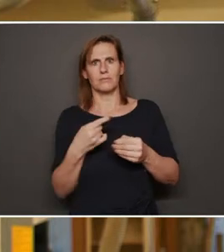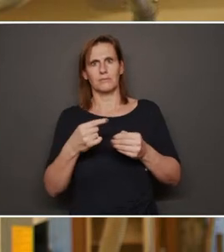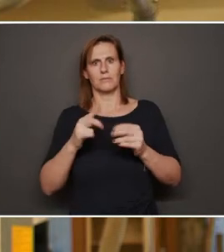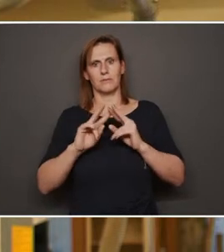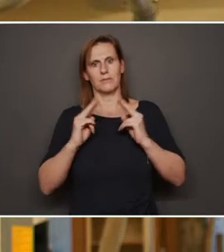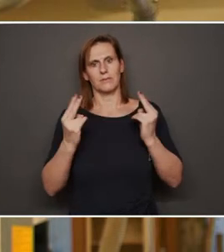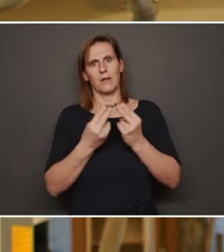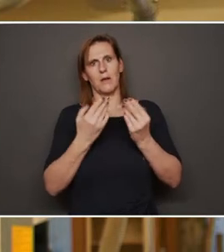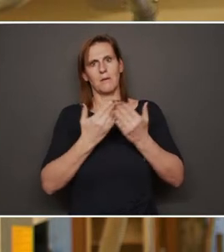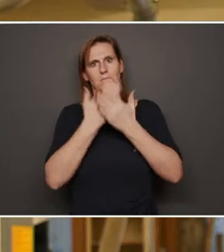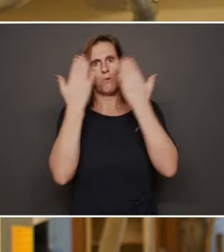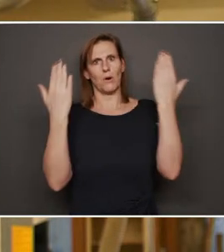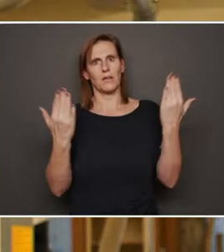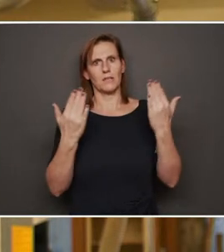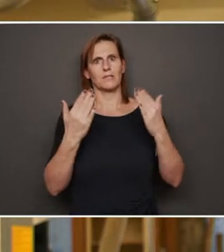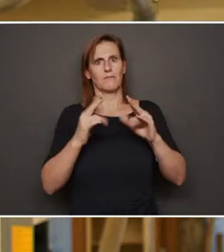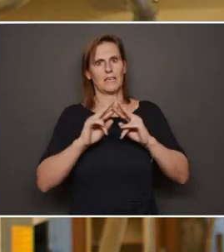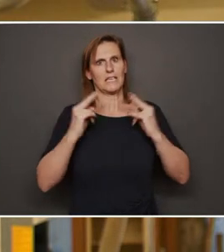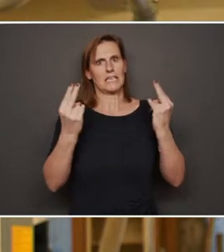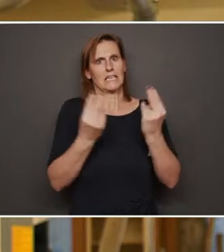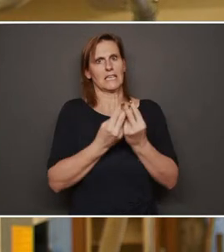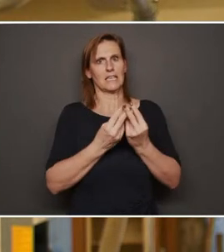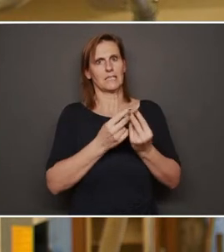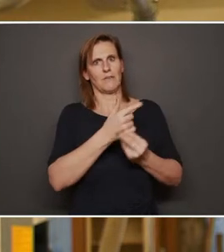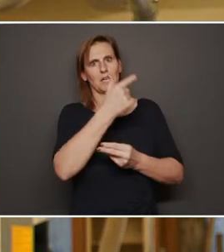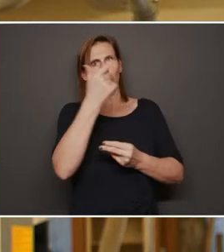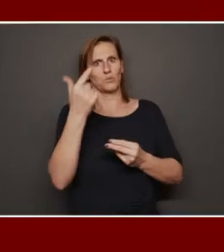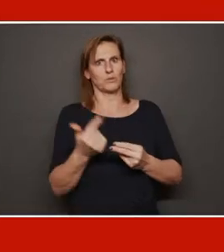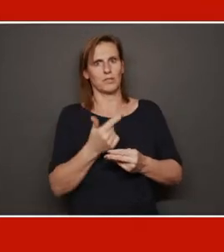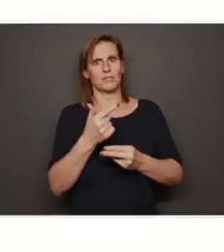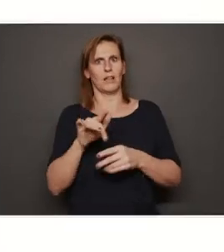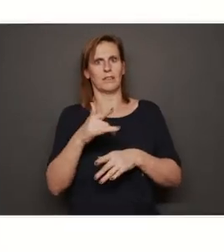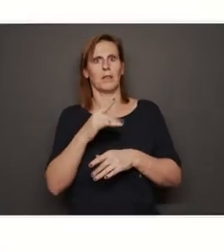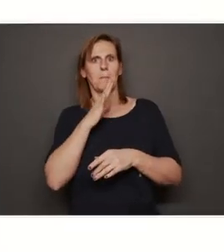von 12 Uhr bis 2 Uhr Pause machen und nachher noch eine Stunde arbeiten.